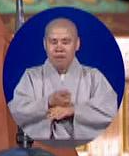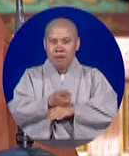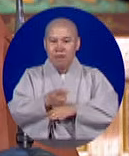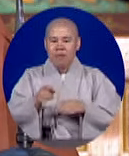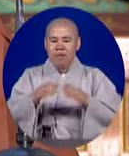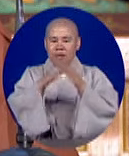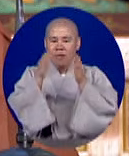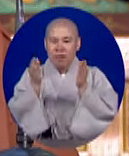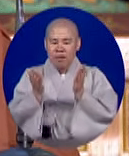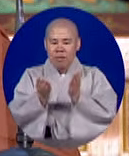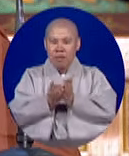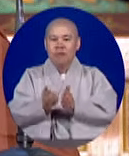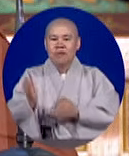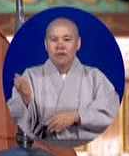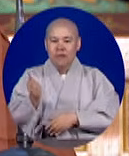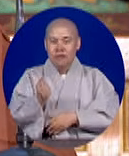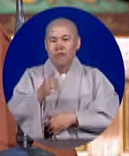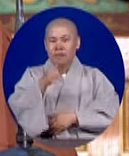다 가지고 있는 거예요.